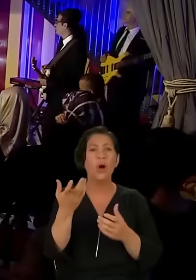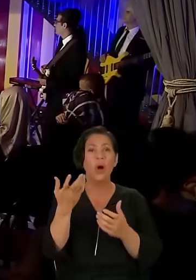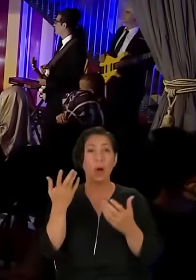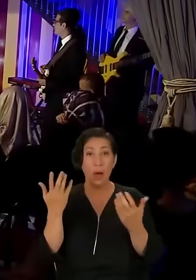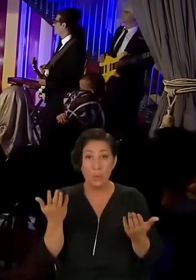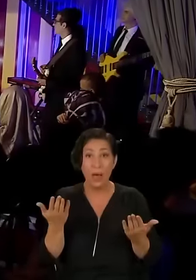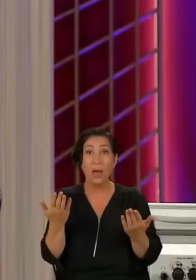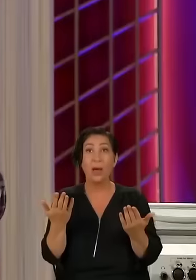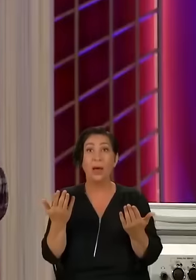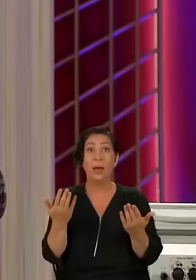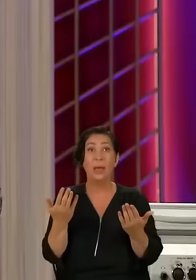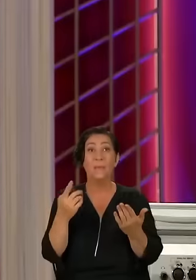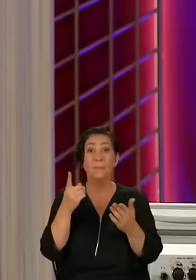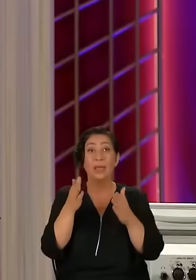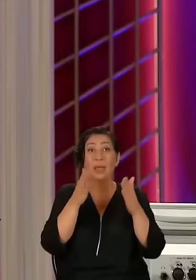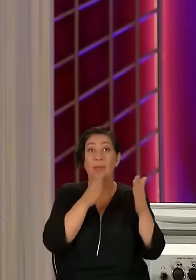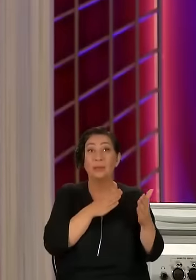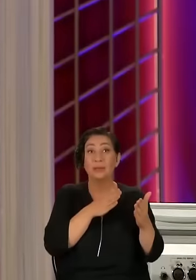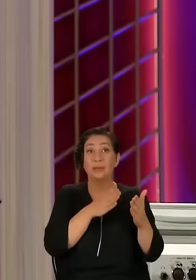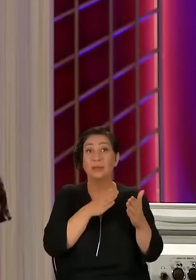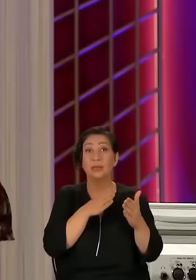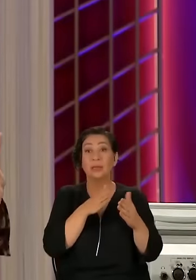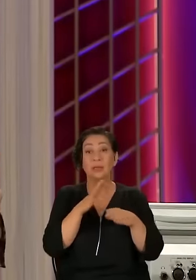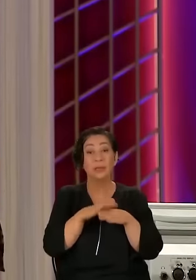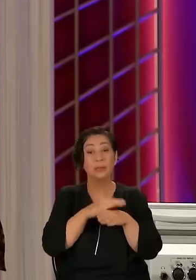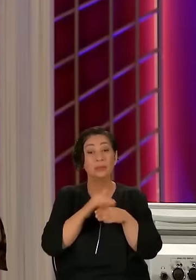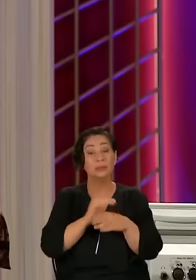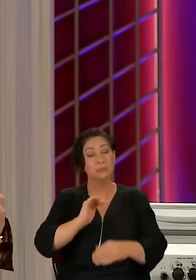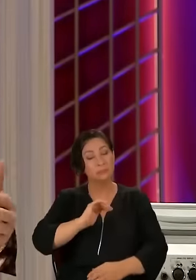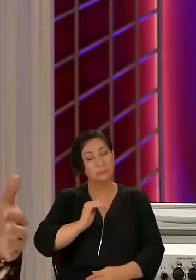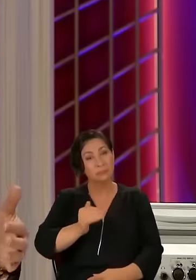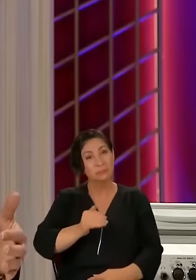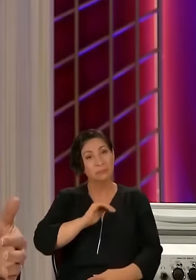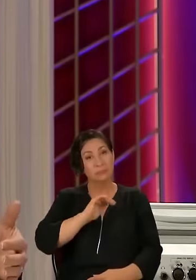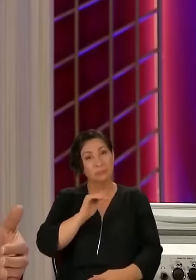Ama bir yandan da kedisini okşuyor.